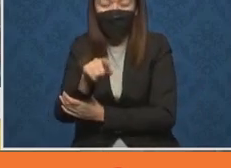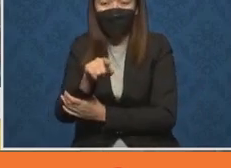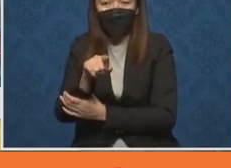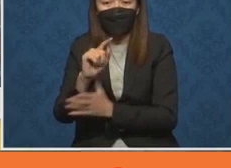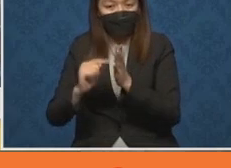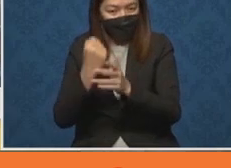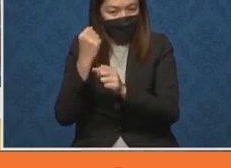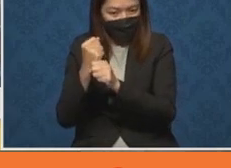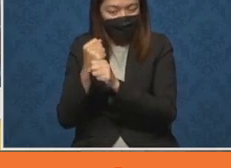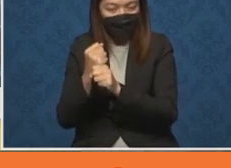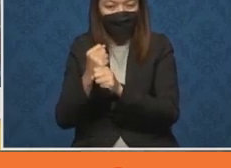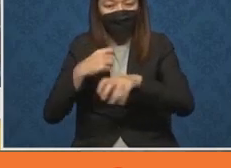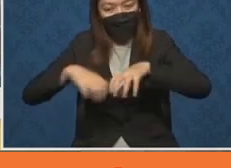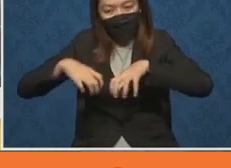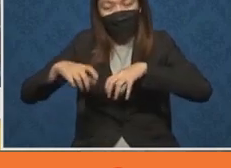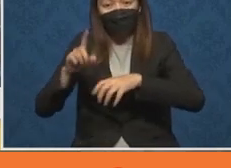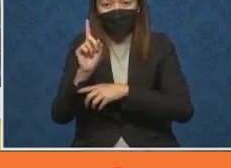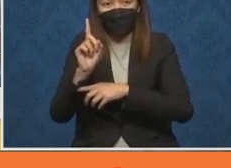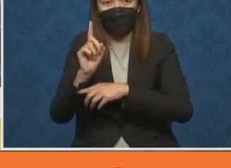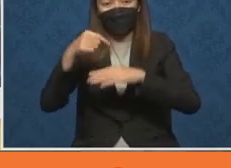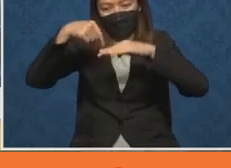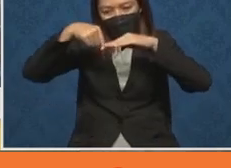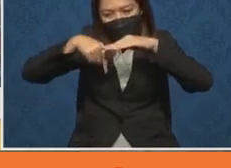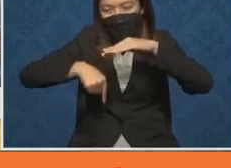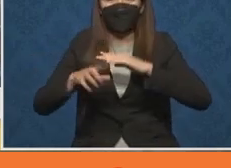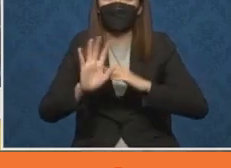สำหบประกอบกจจะการดันี้ผมไมขโรลเรีรครั mothers.